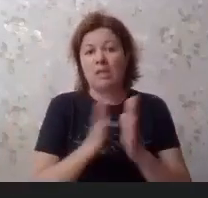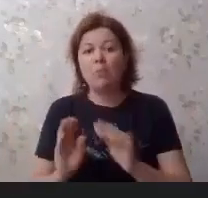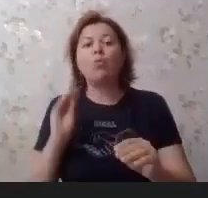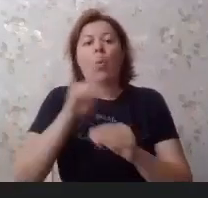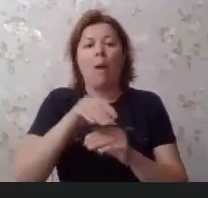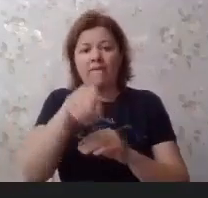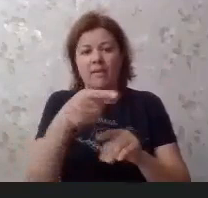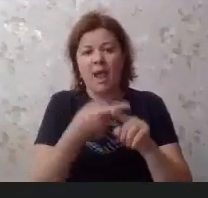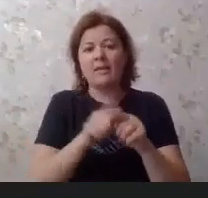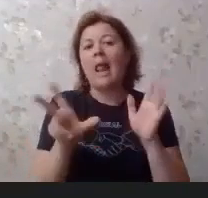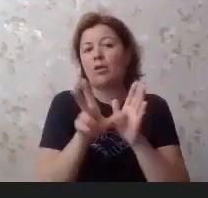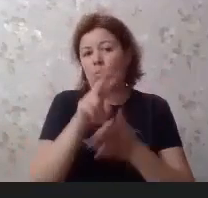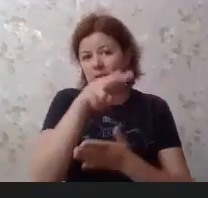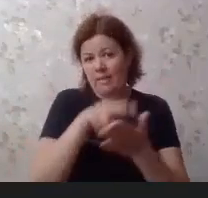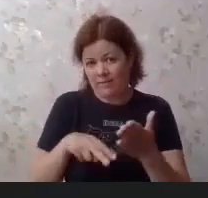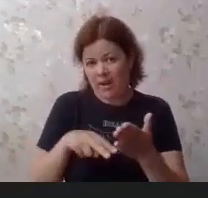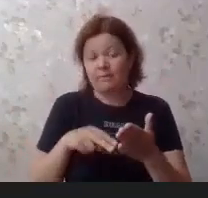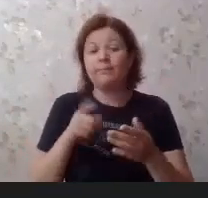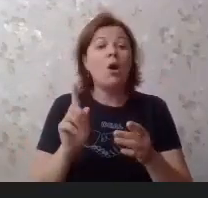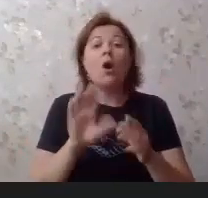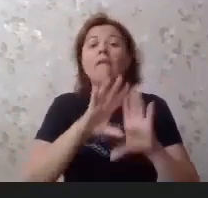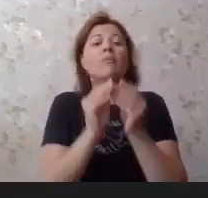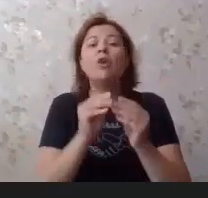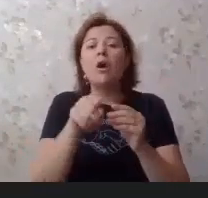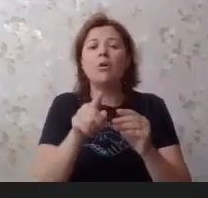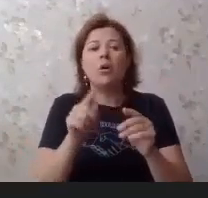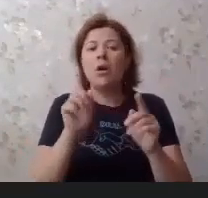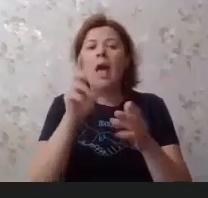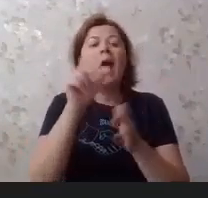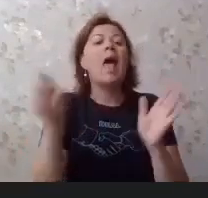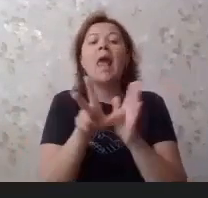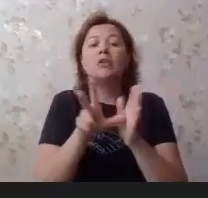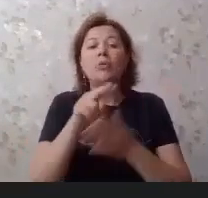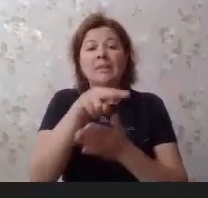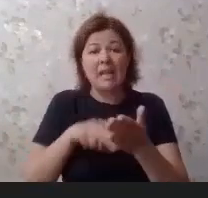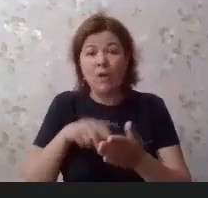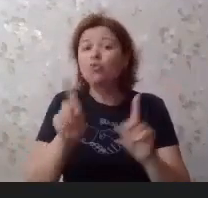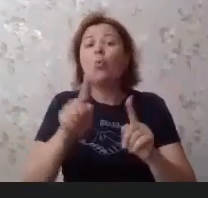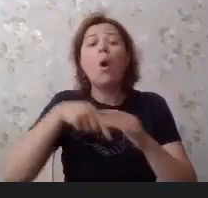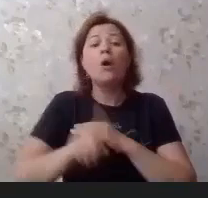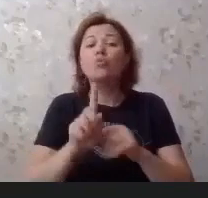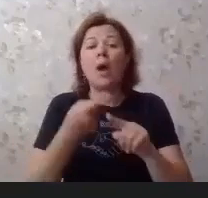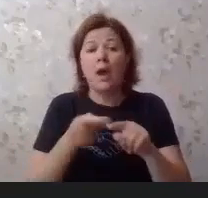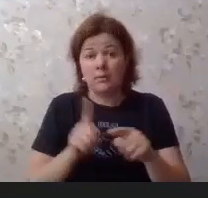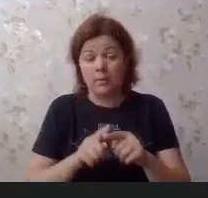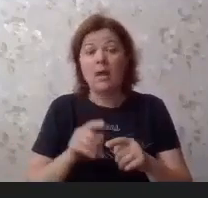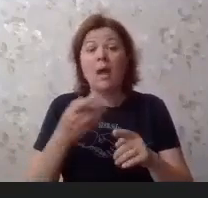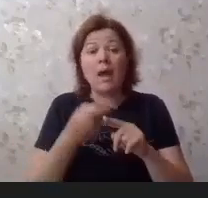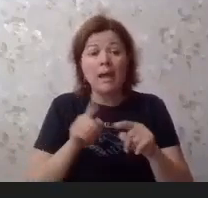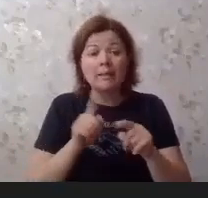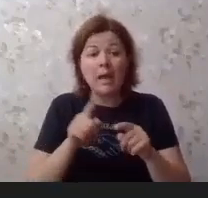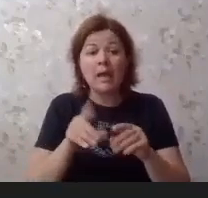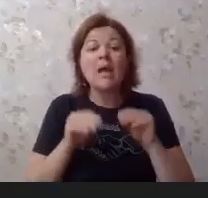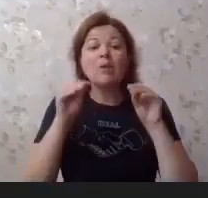Итак, что такое электронный сертификат? Ну, если совсем в общем, то электронный сертификат – это размещенный в